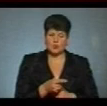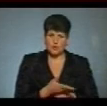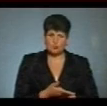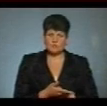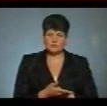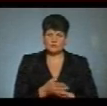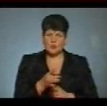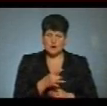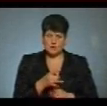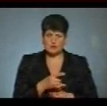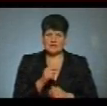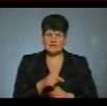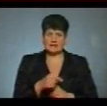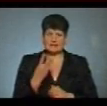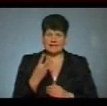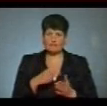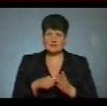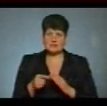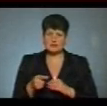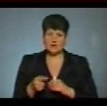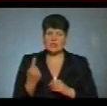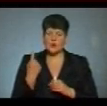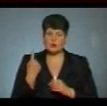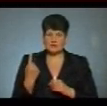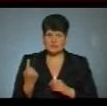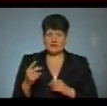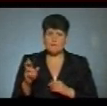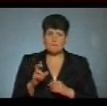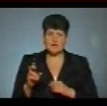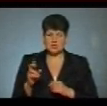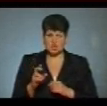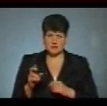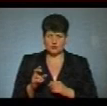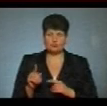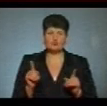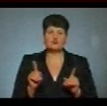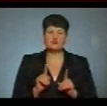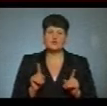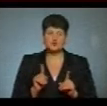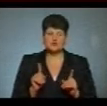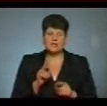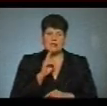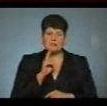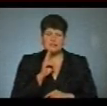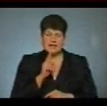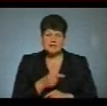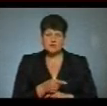у Тернопільському, з них яких 3 у місті Тернополі та 1 в Бережанському. Щодо Кременецького